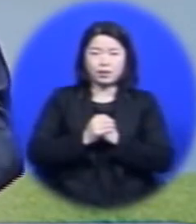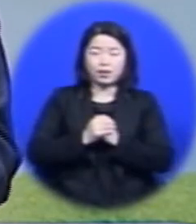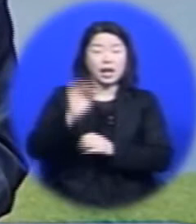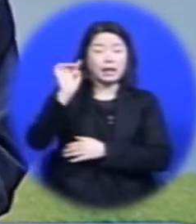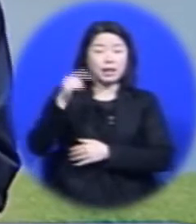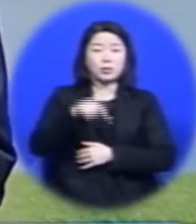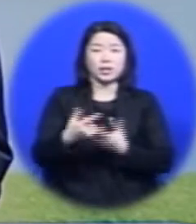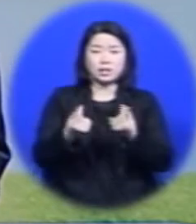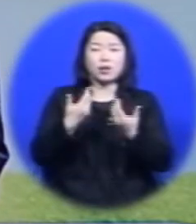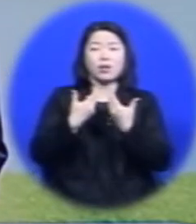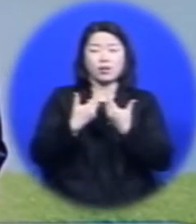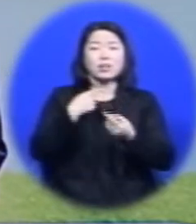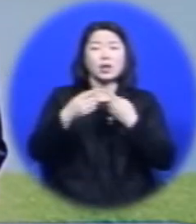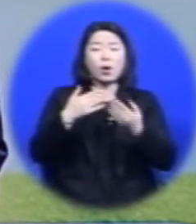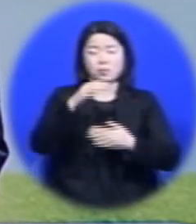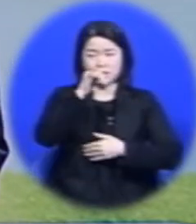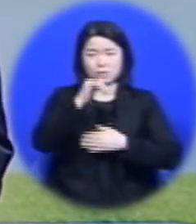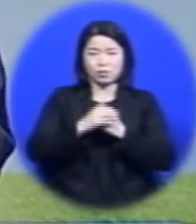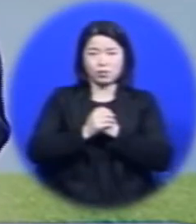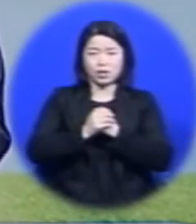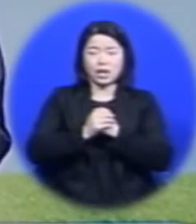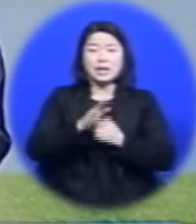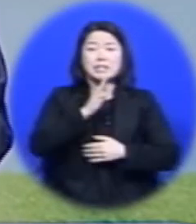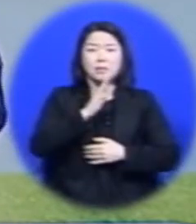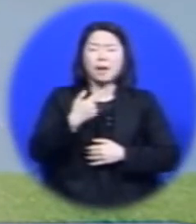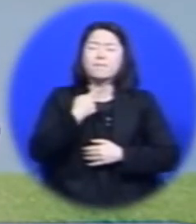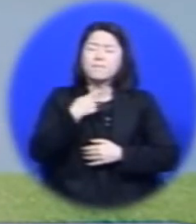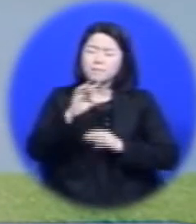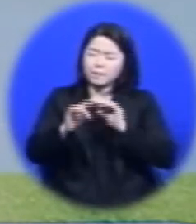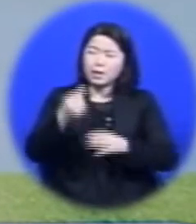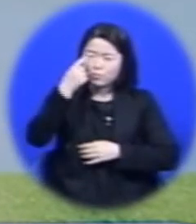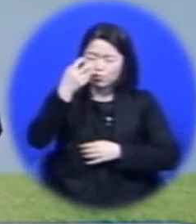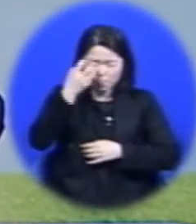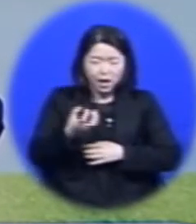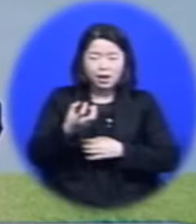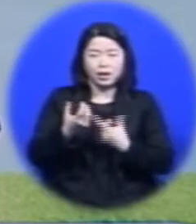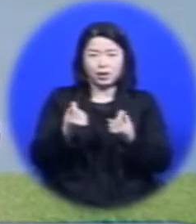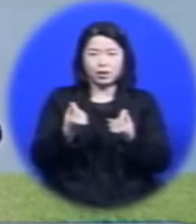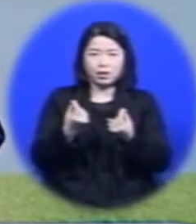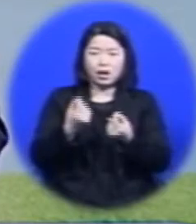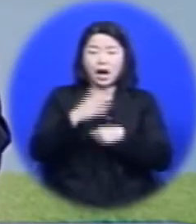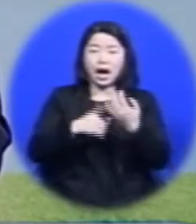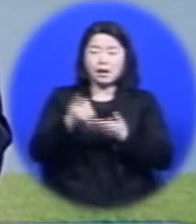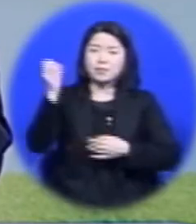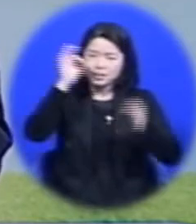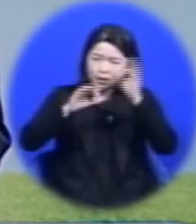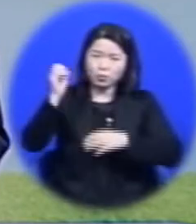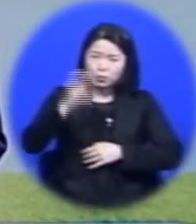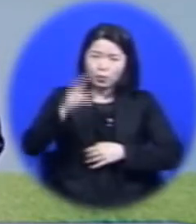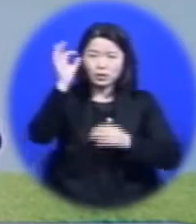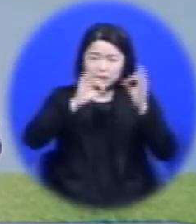다윗도 이런 경험이 있었던 거예요 정말 목이 타도록 눈이 빠지도록 그렇게 하나님을 찾고 찾았는데